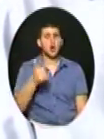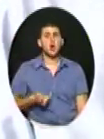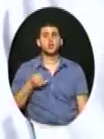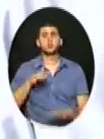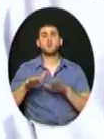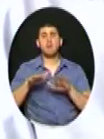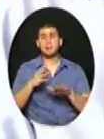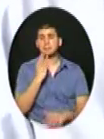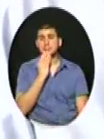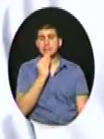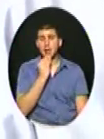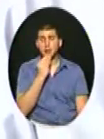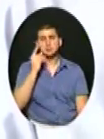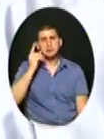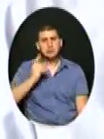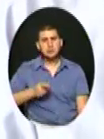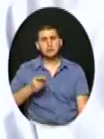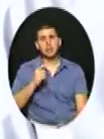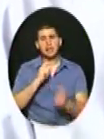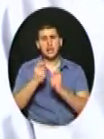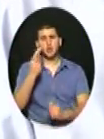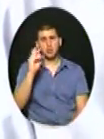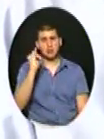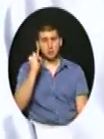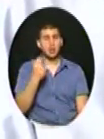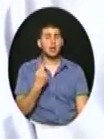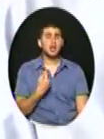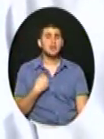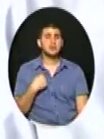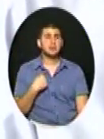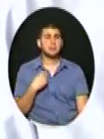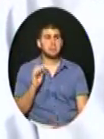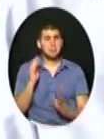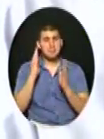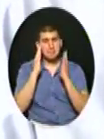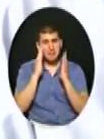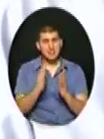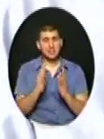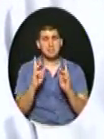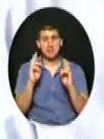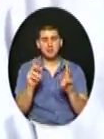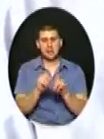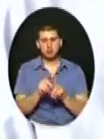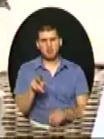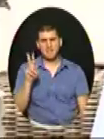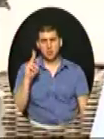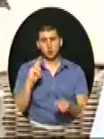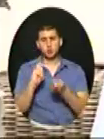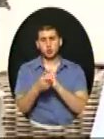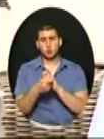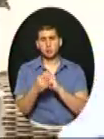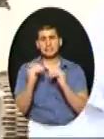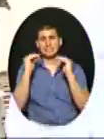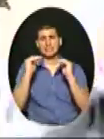ממשלה בישראל צריך להתראיין יותר ואני מעריך מאמין ומקווה שכמו שהבטחנו שינוי בסדר